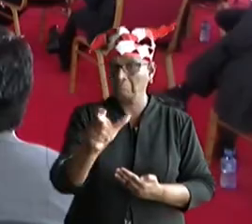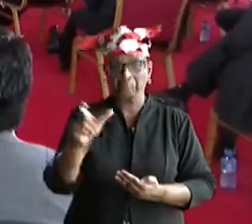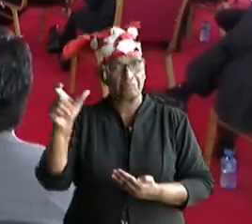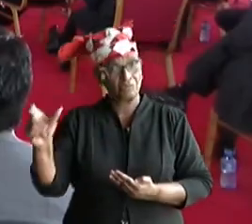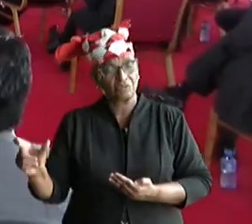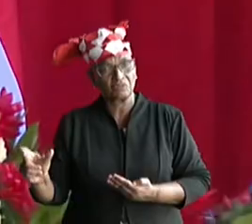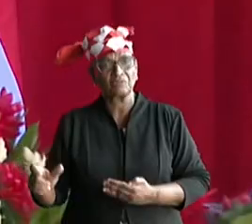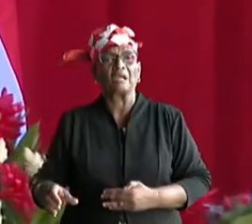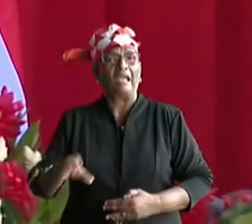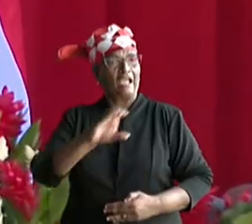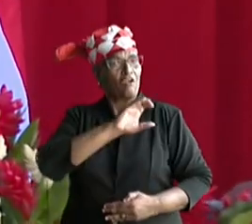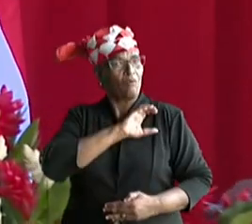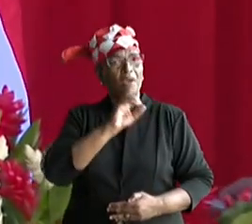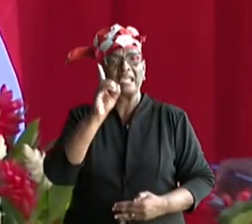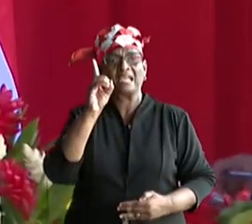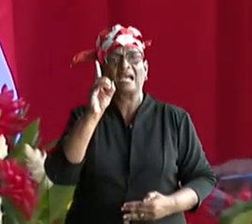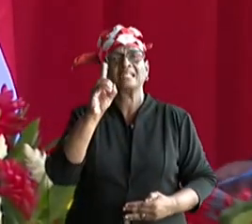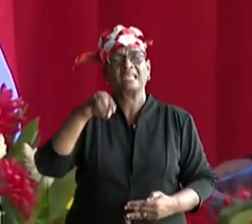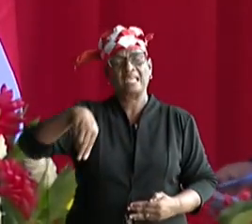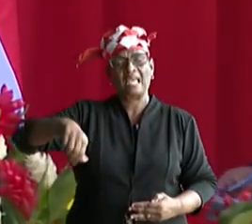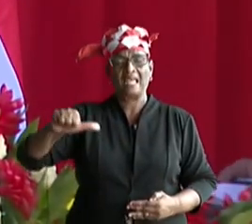en de collega parlementariërs.